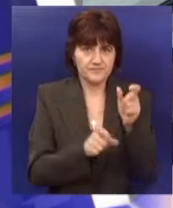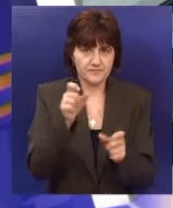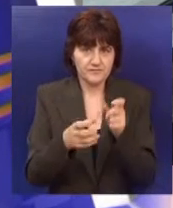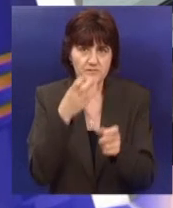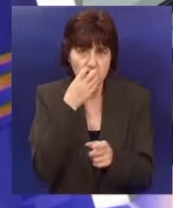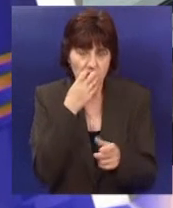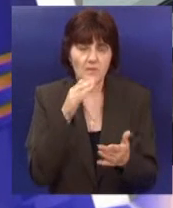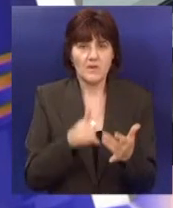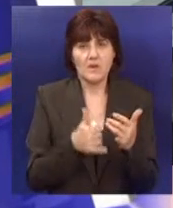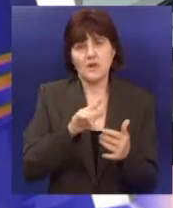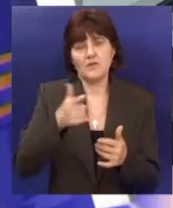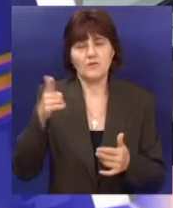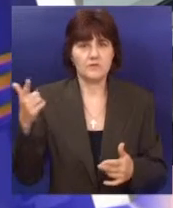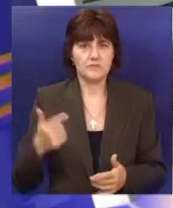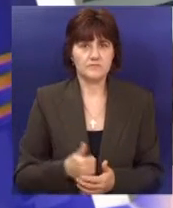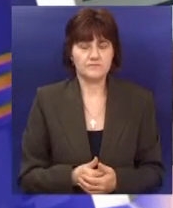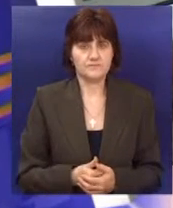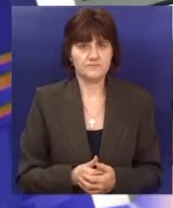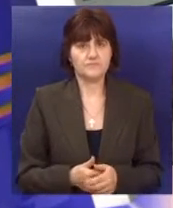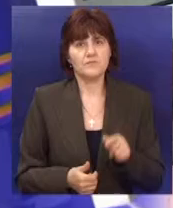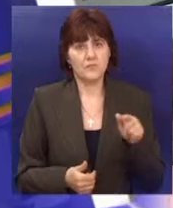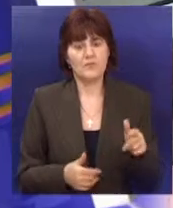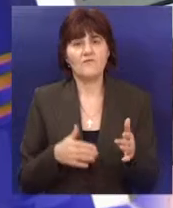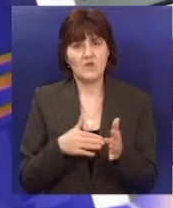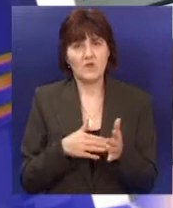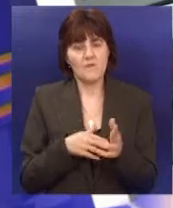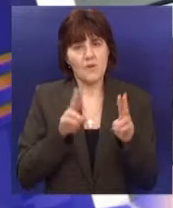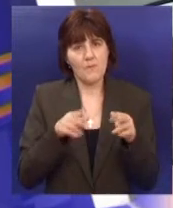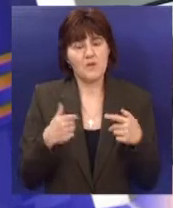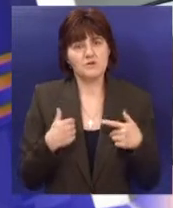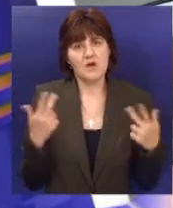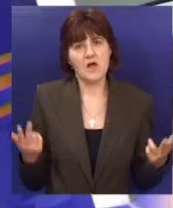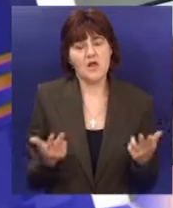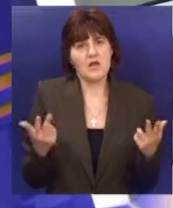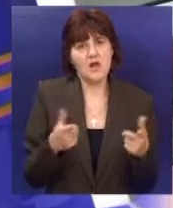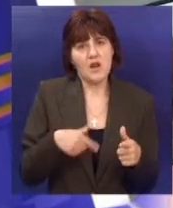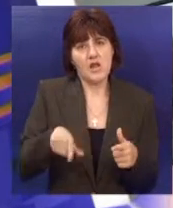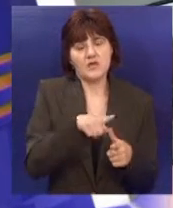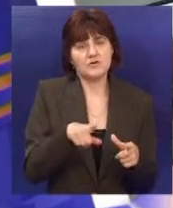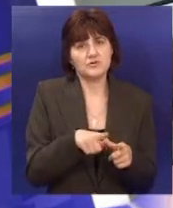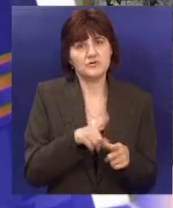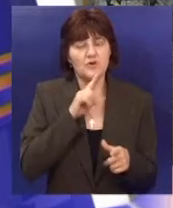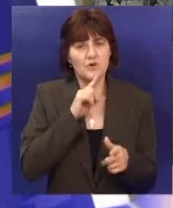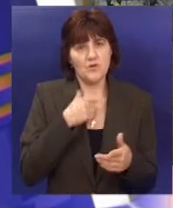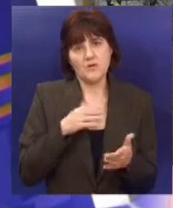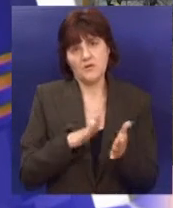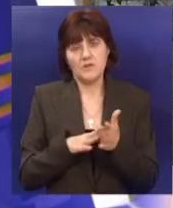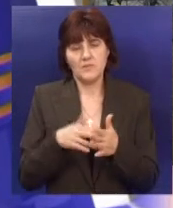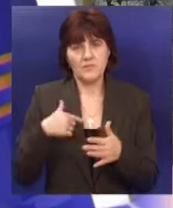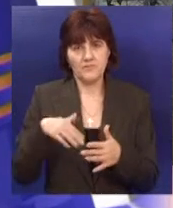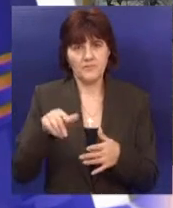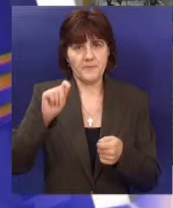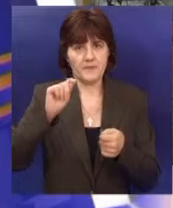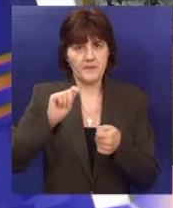bi se povećala energetska efikasnost u zgradarstvu. Taj model bi trebalo da omogući porodicama i javnim ustanovama koje budu